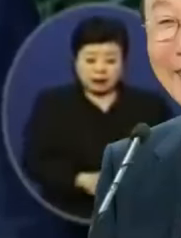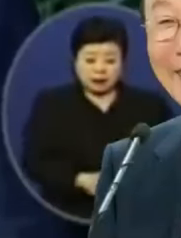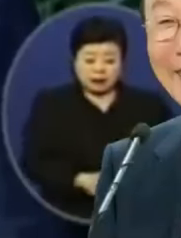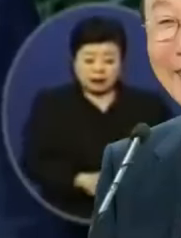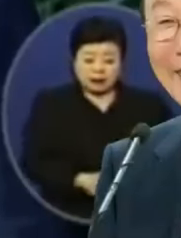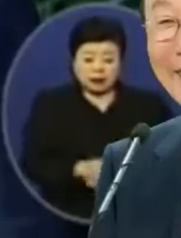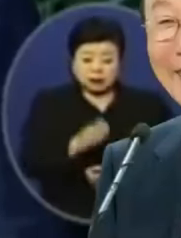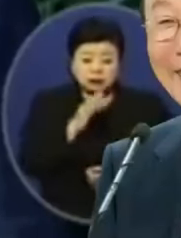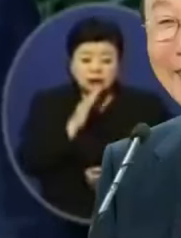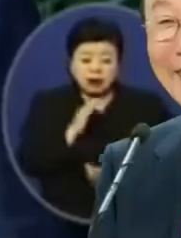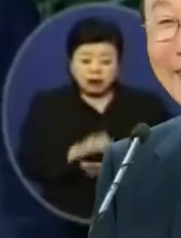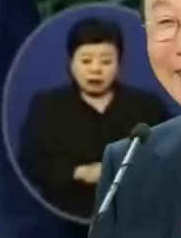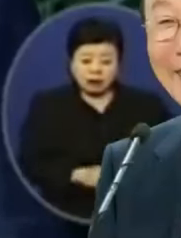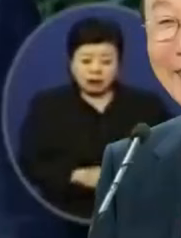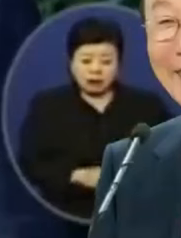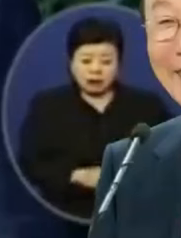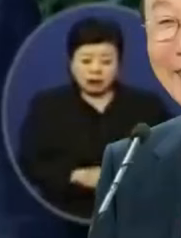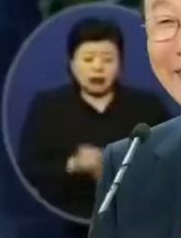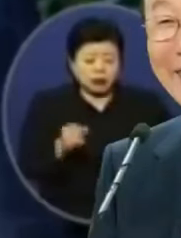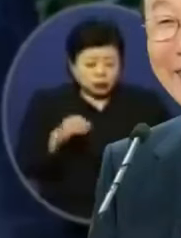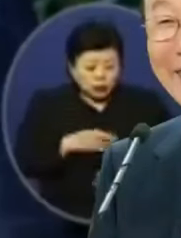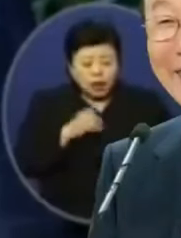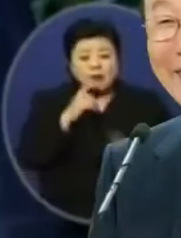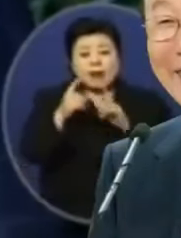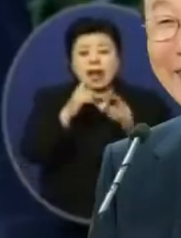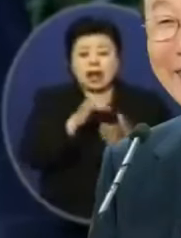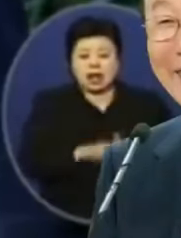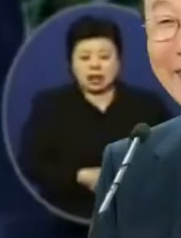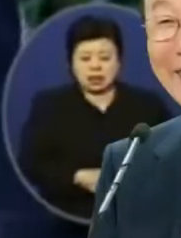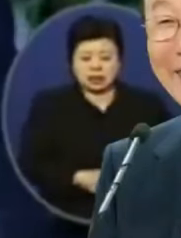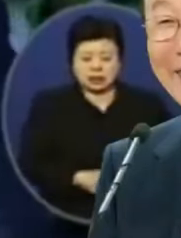그 참 놀라운 말입니다.